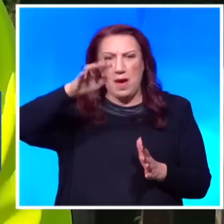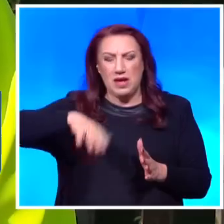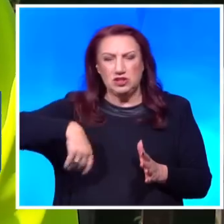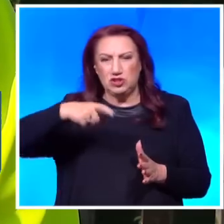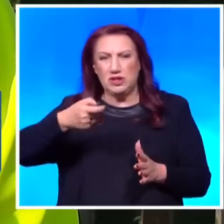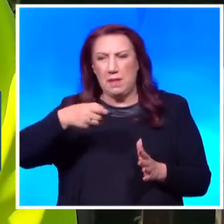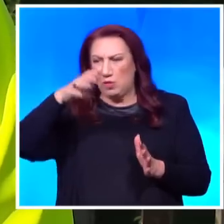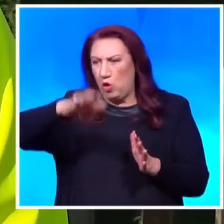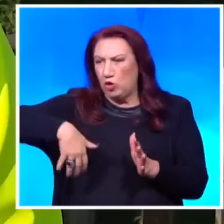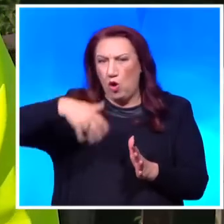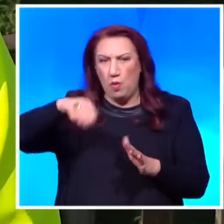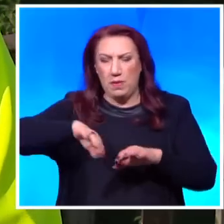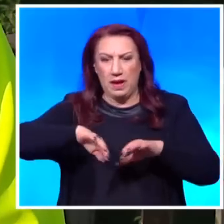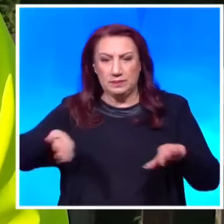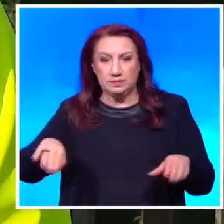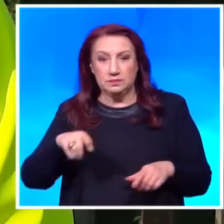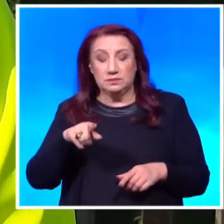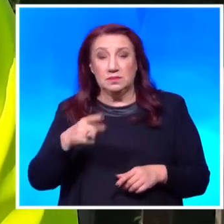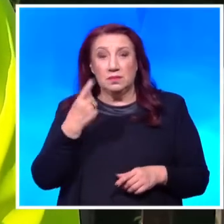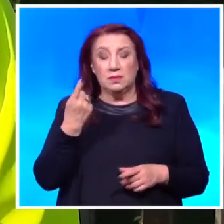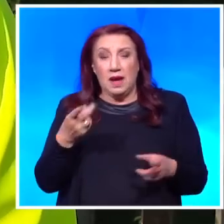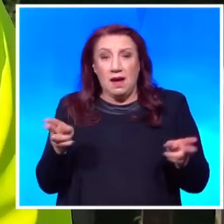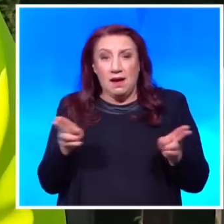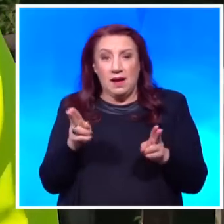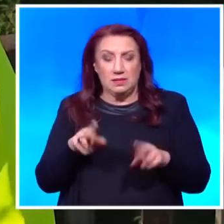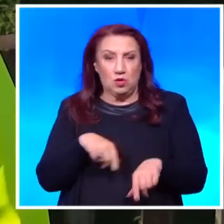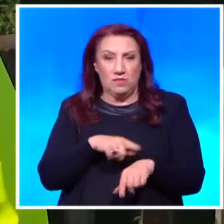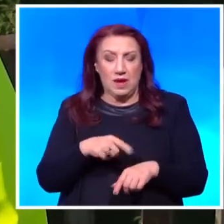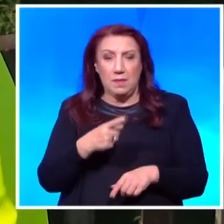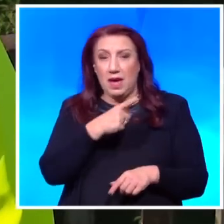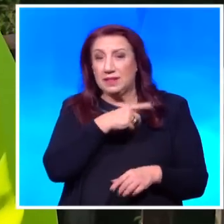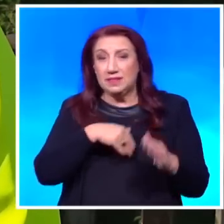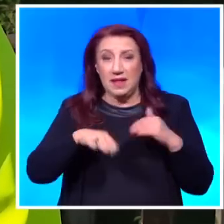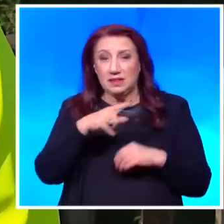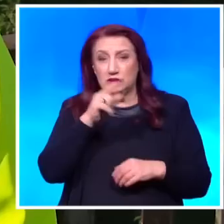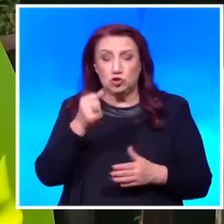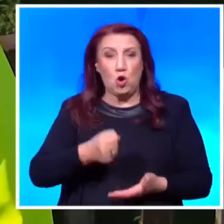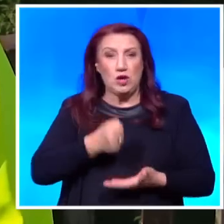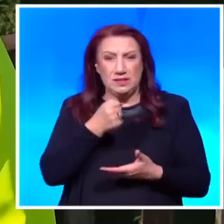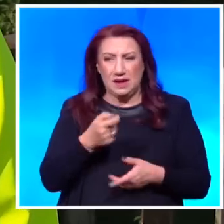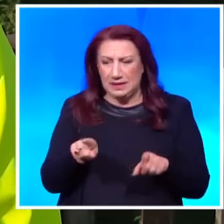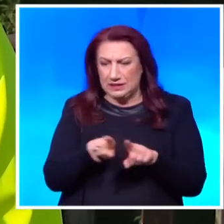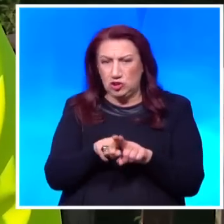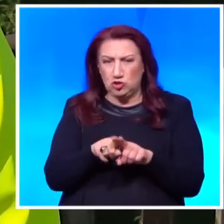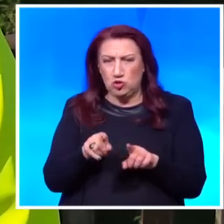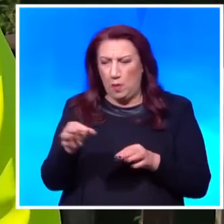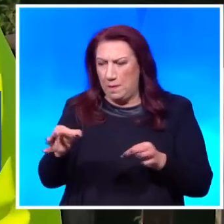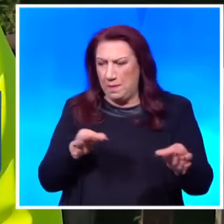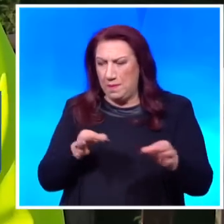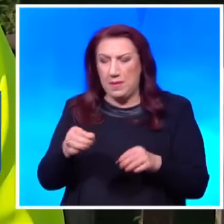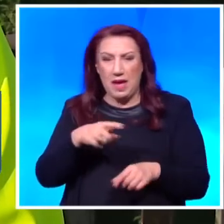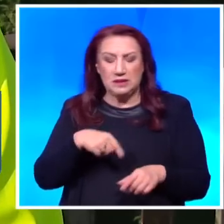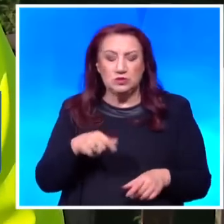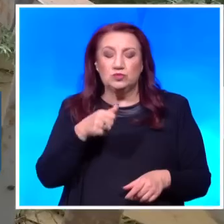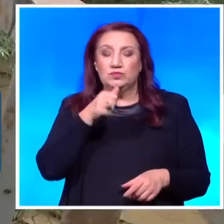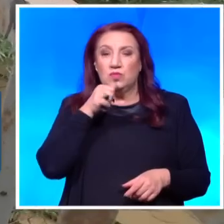малко. Тези 100 и няколко литра за кратко време на едно и също място доведоха до повишаване на коритата на реките